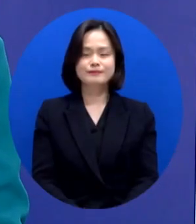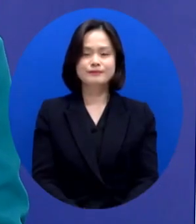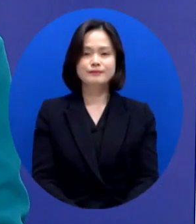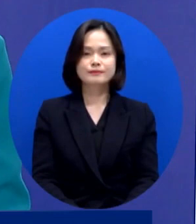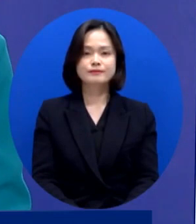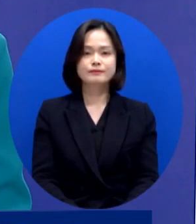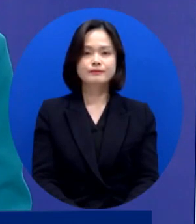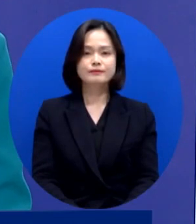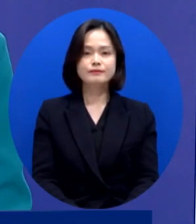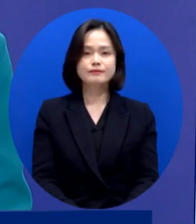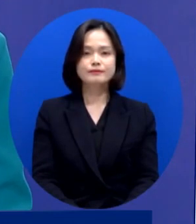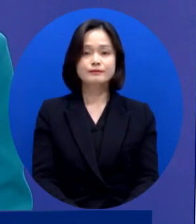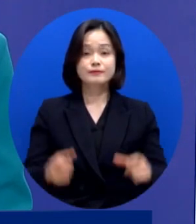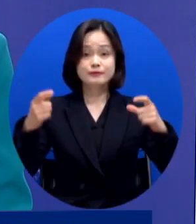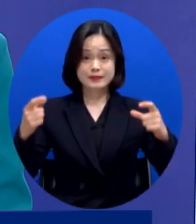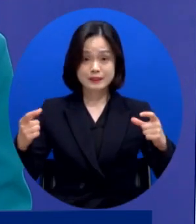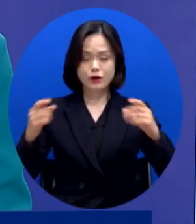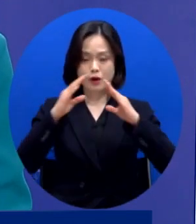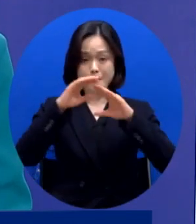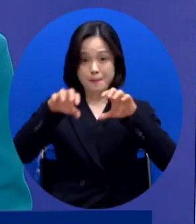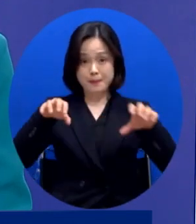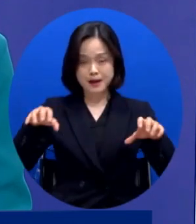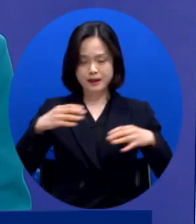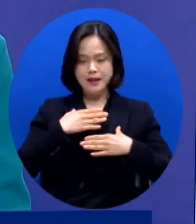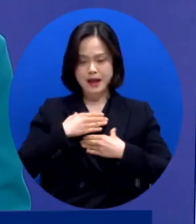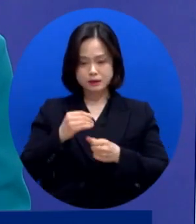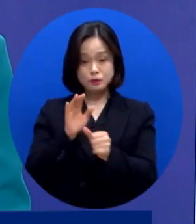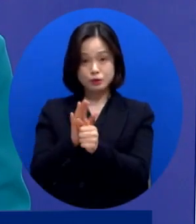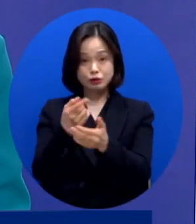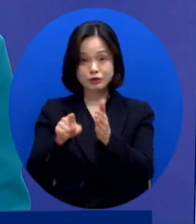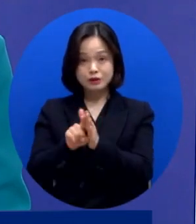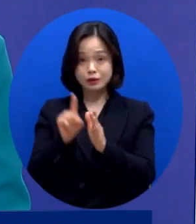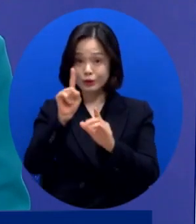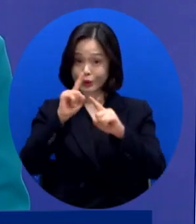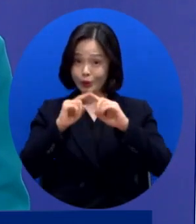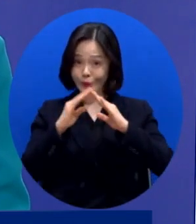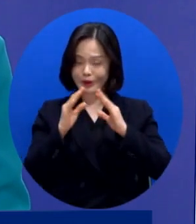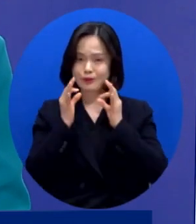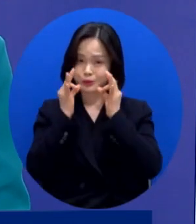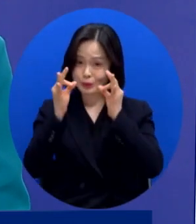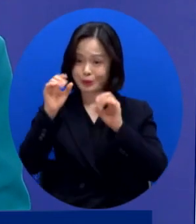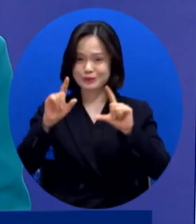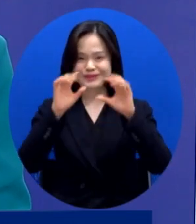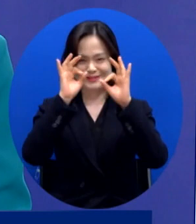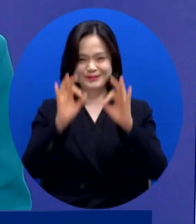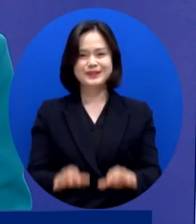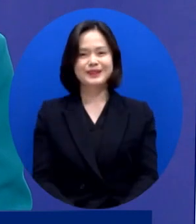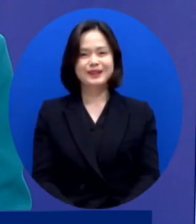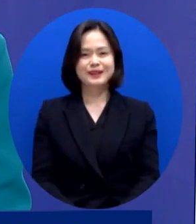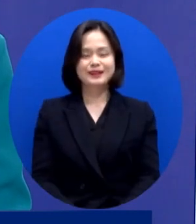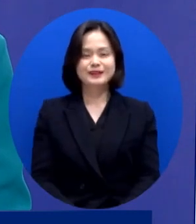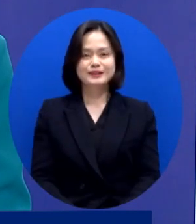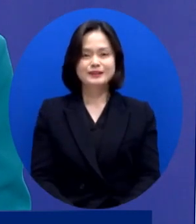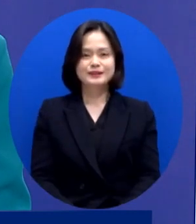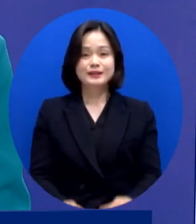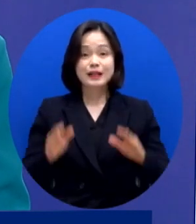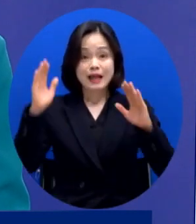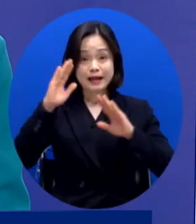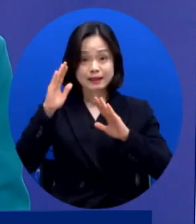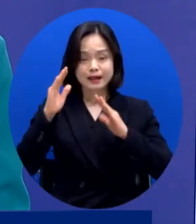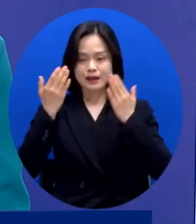다음 소식입니다. 지역사회의 안전을 위해 노력하는 교회가 있습니다. 아이들의 등하교길을 24시간